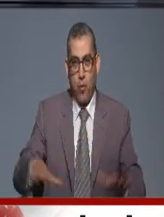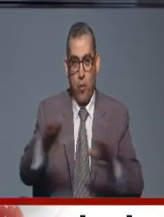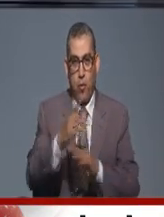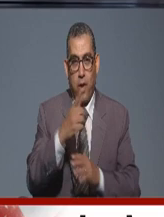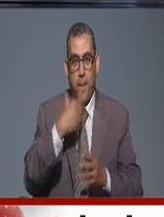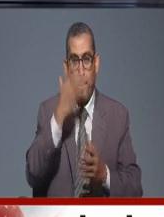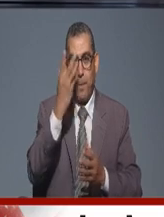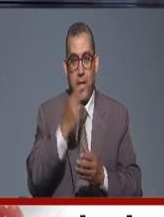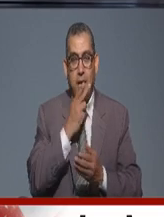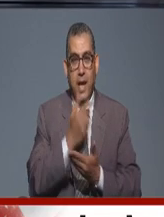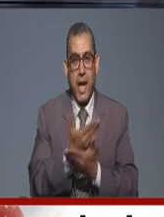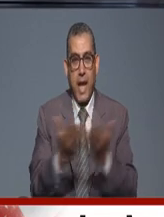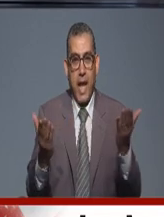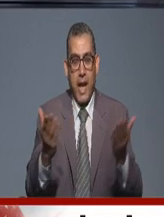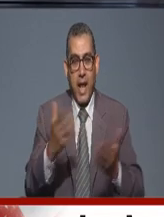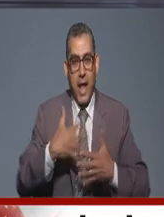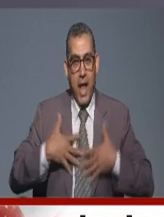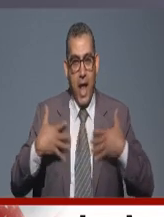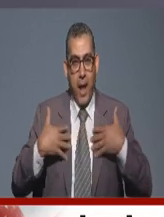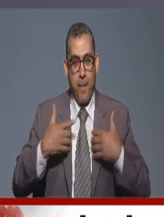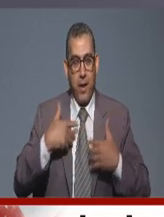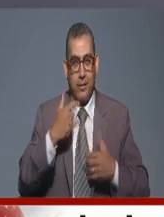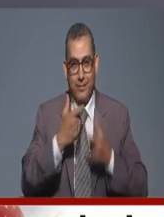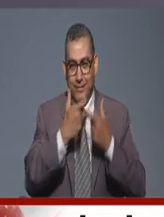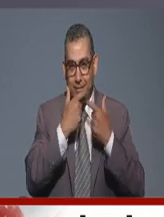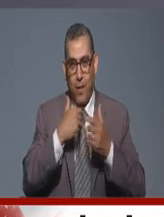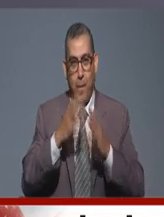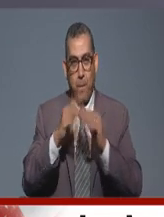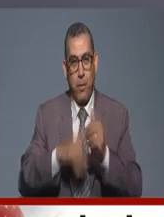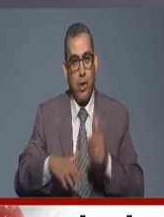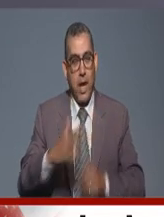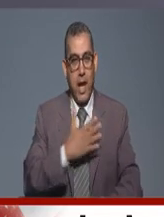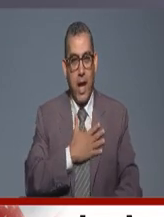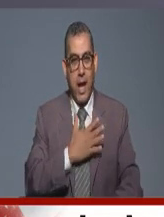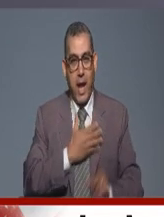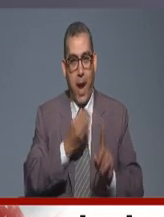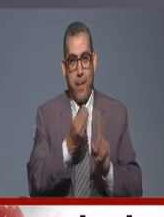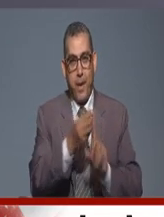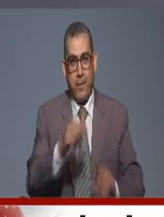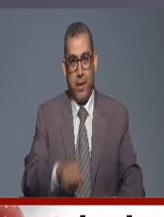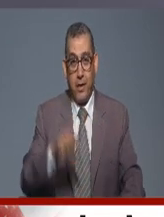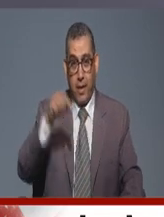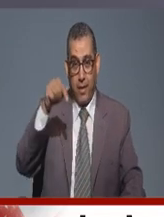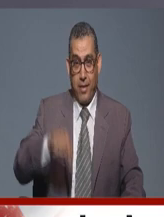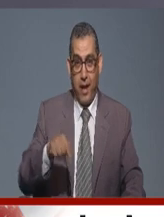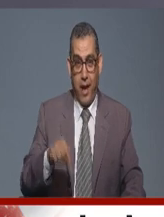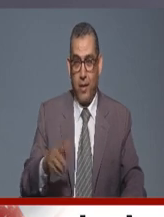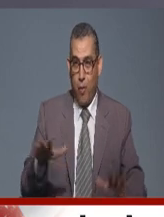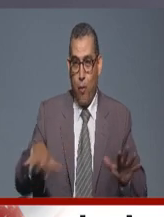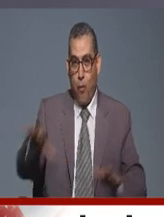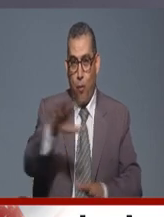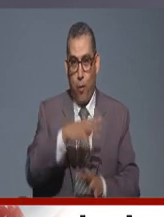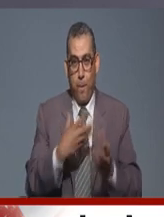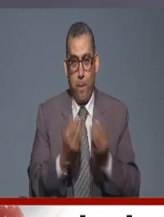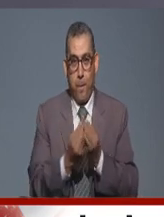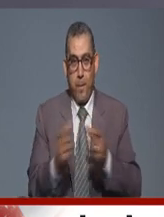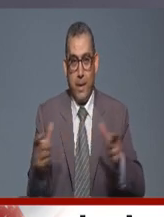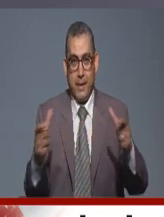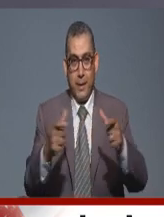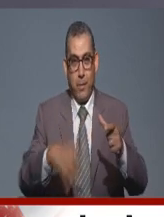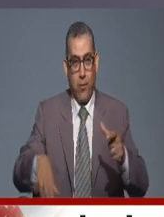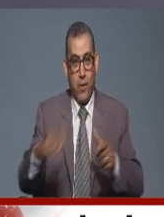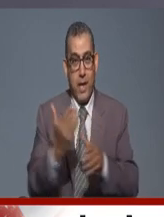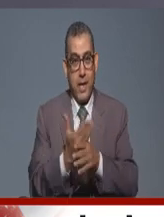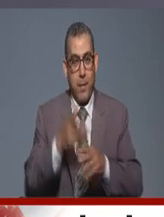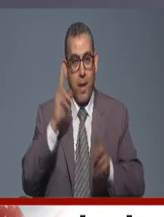والامل والسرور علينا جميعا وعلى مصرنا الحبيبه النهارده احنا مع بعض مجتمعين علشان